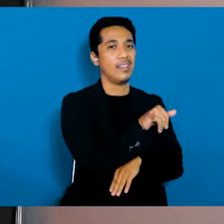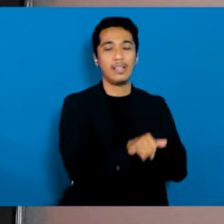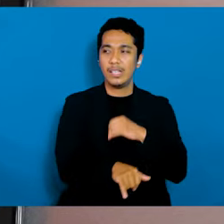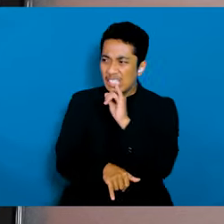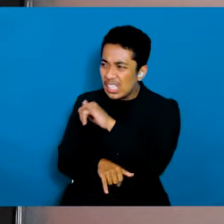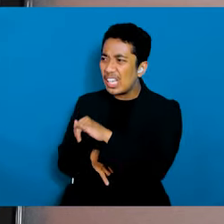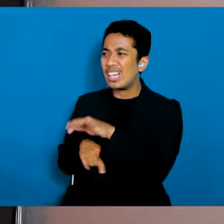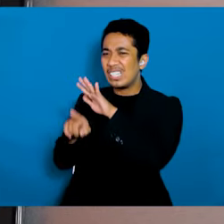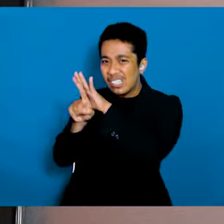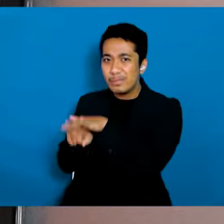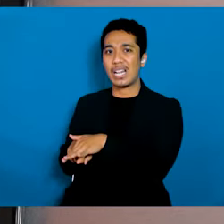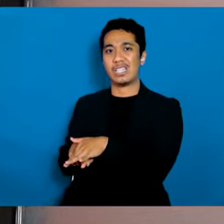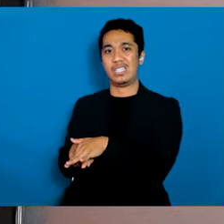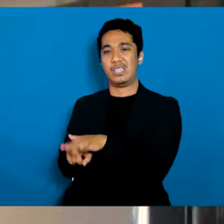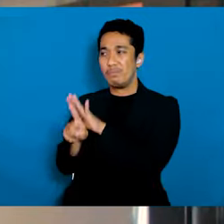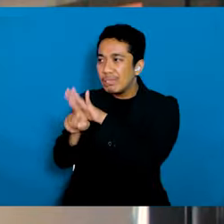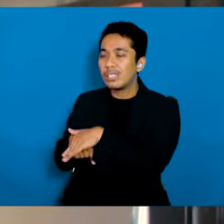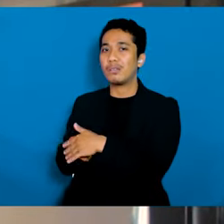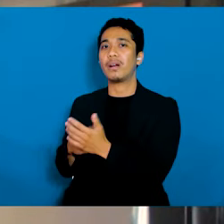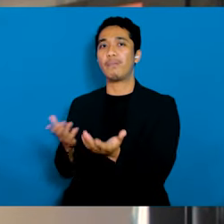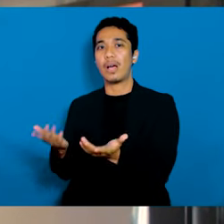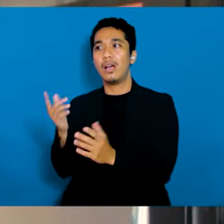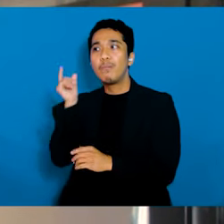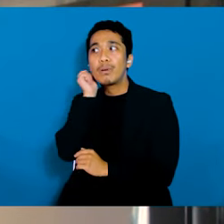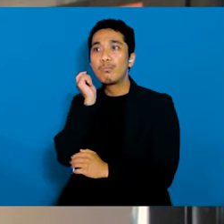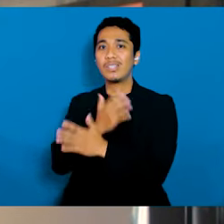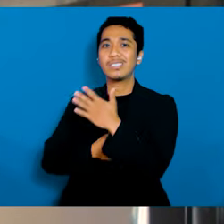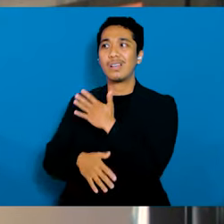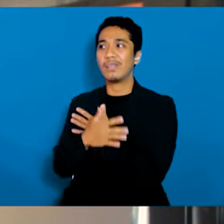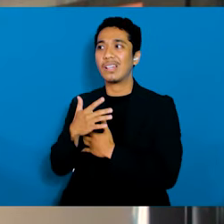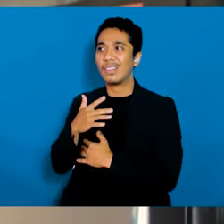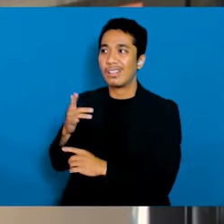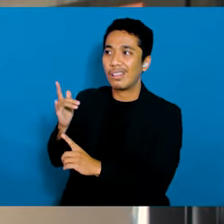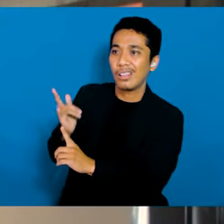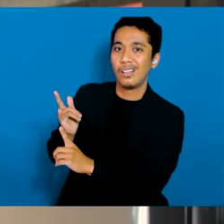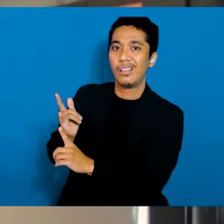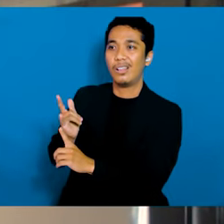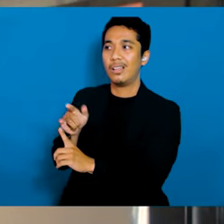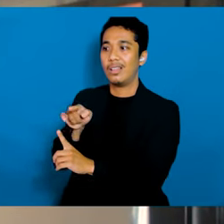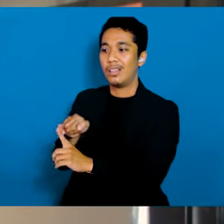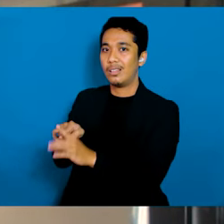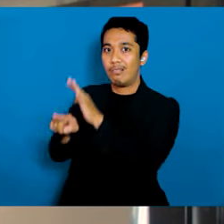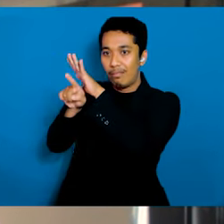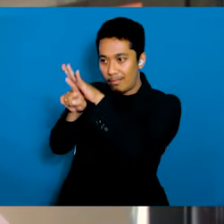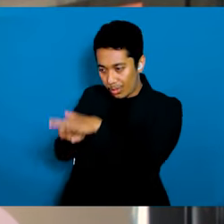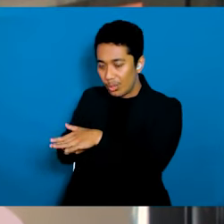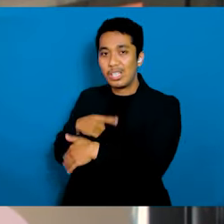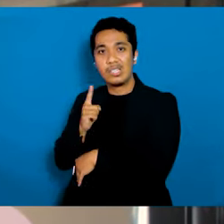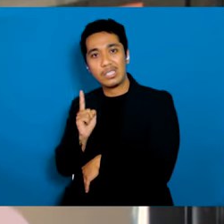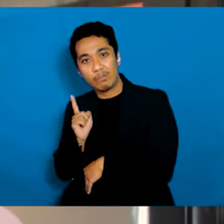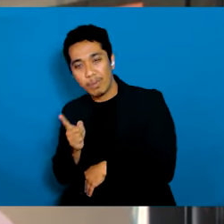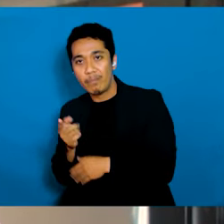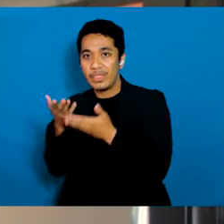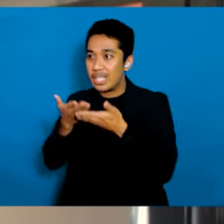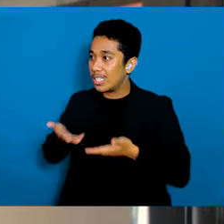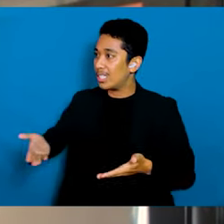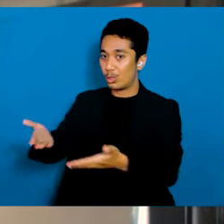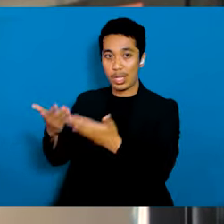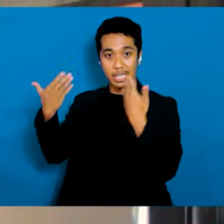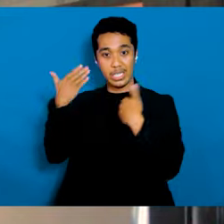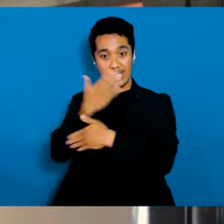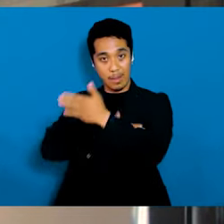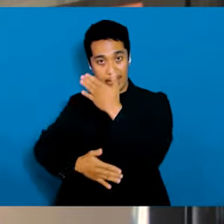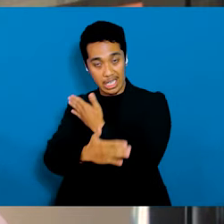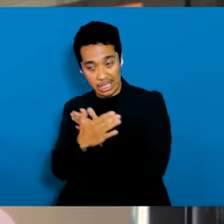hak juga ini ya. Iya, sudah pelanggaran. Ini diskriminasi yang melekat pada perempuan disabilitas yang dia juga terdiskriminasi